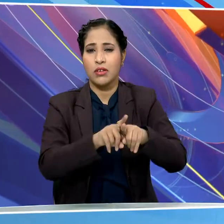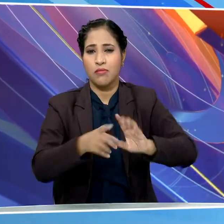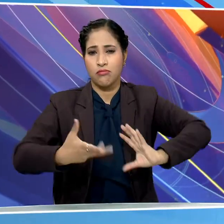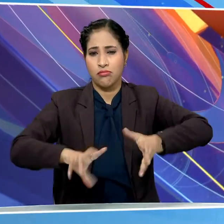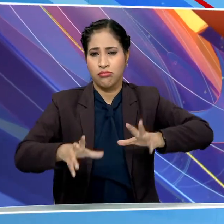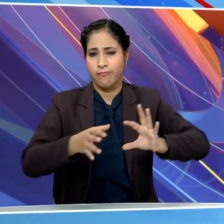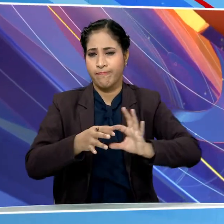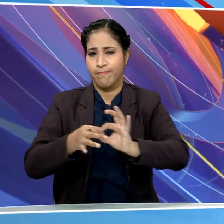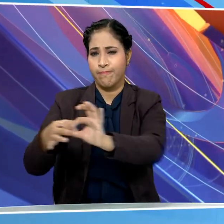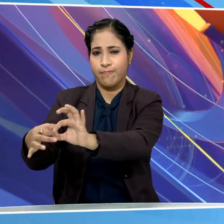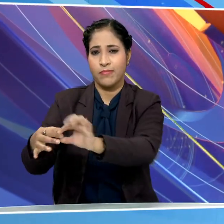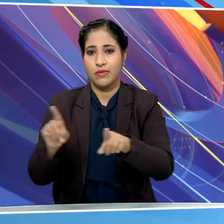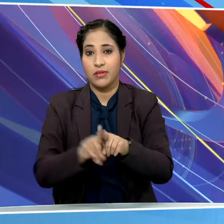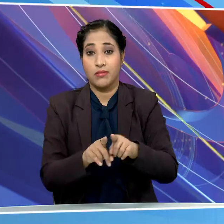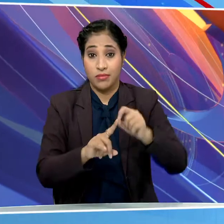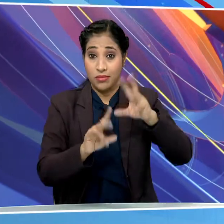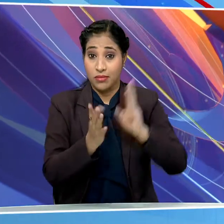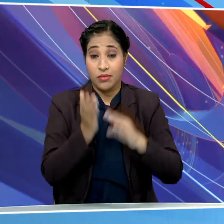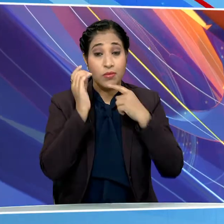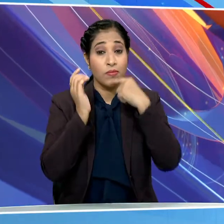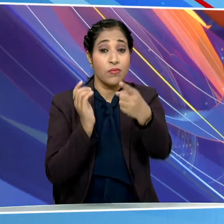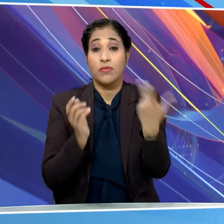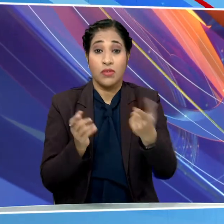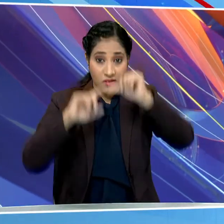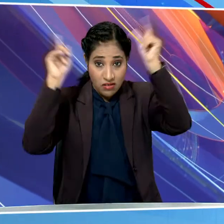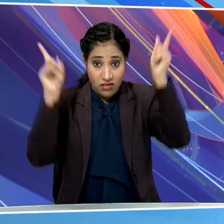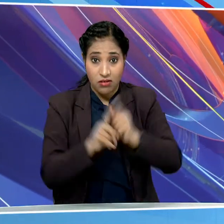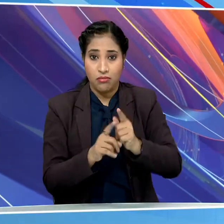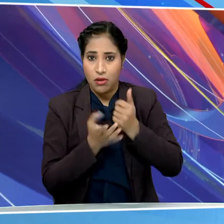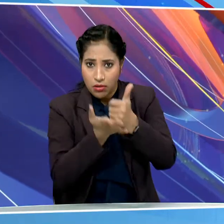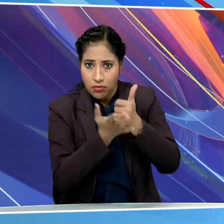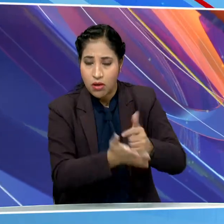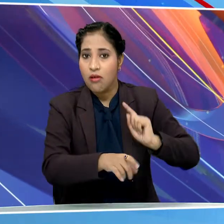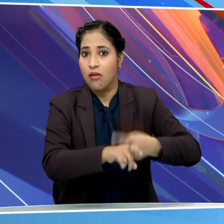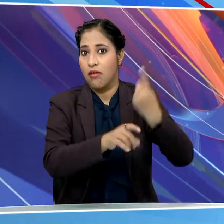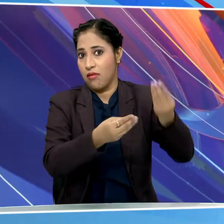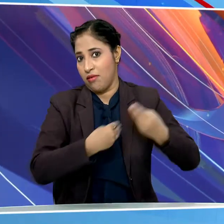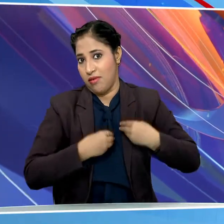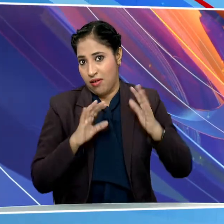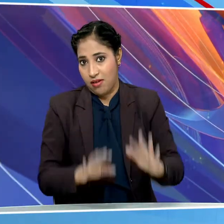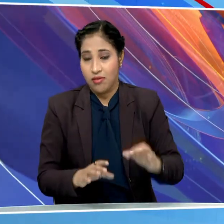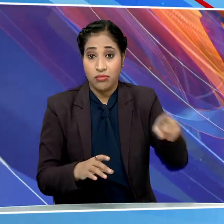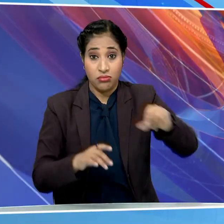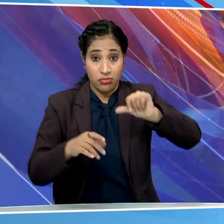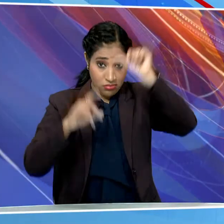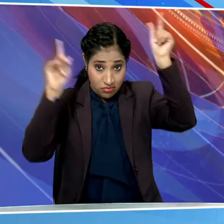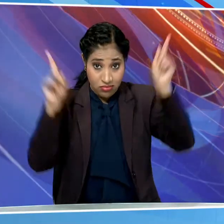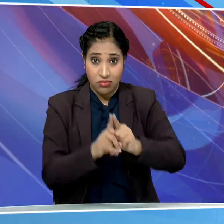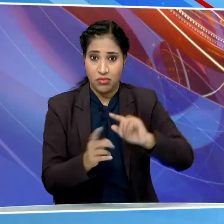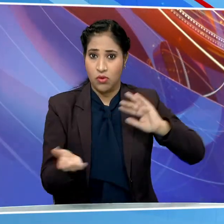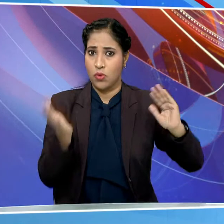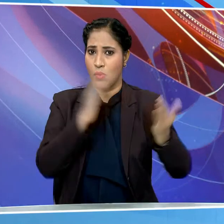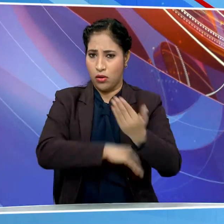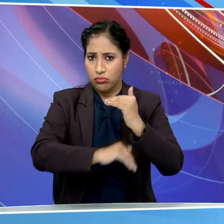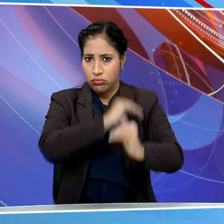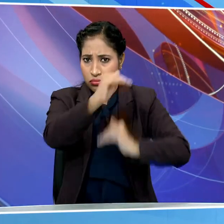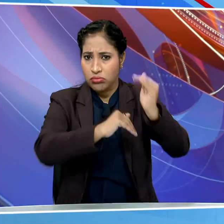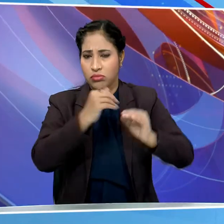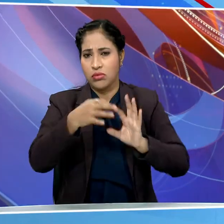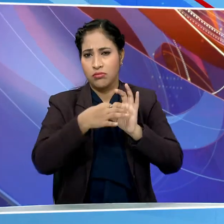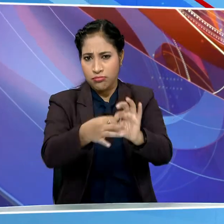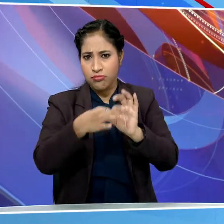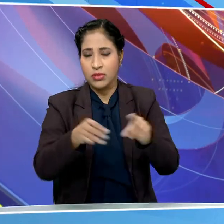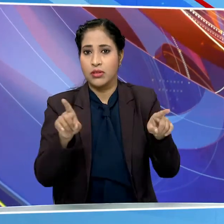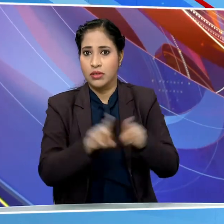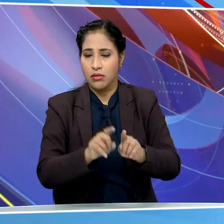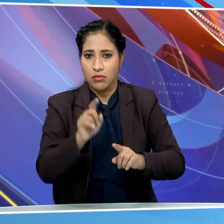था। पीएम ने कहा कि जब उन्हें देश की सेवा का अवसर मिला तो उन्होंने देश को विश्व के विकास का इंजन बनाने